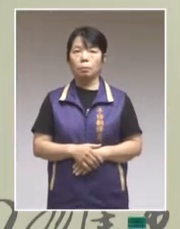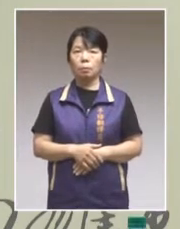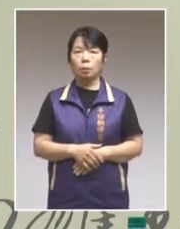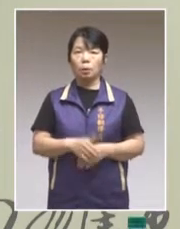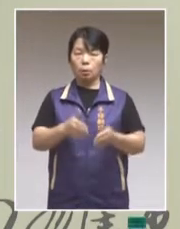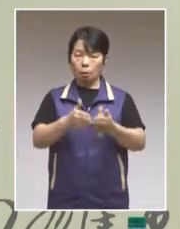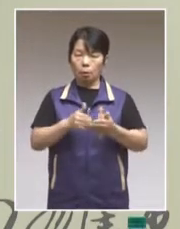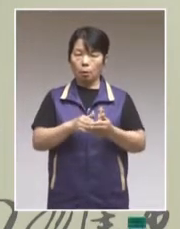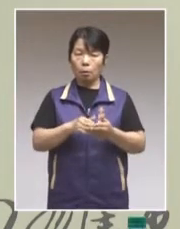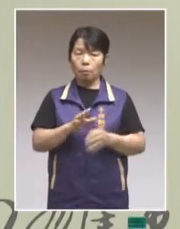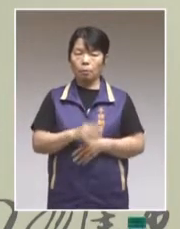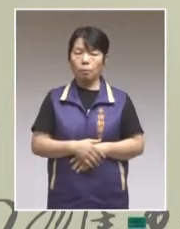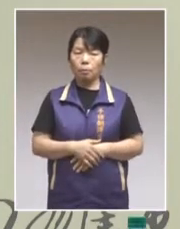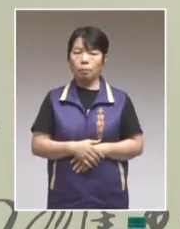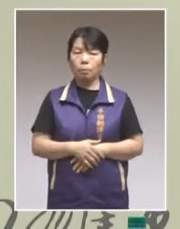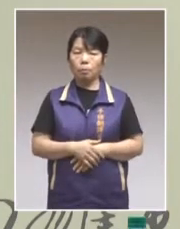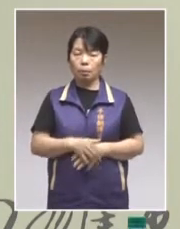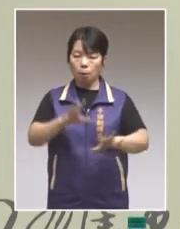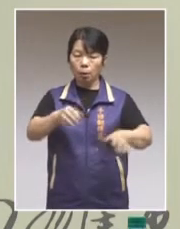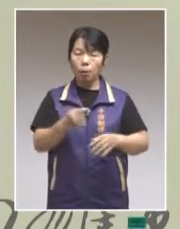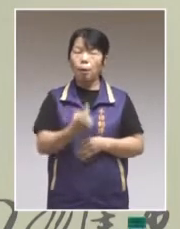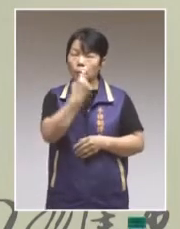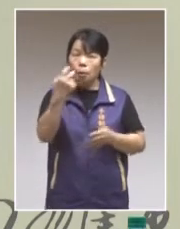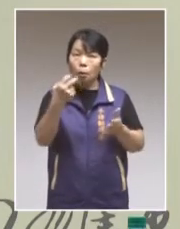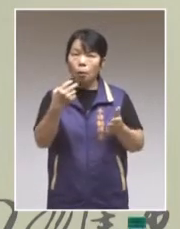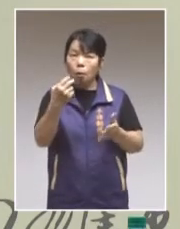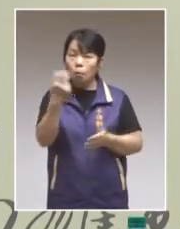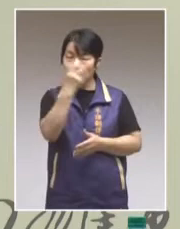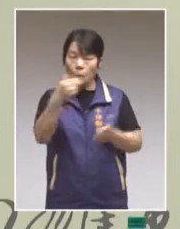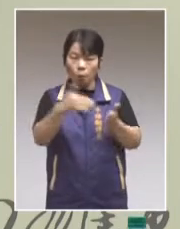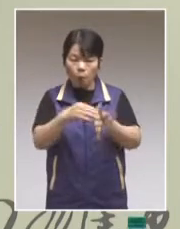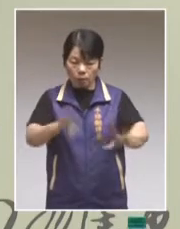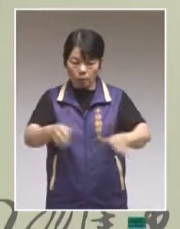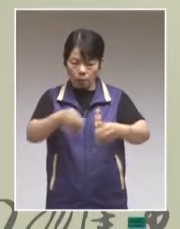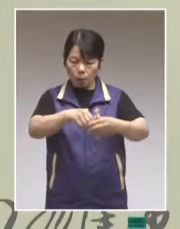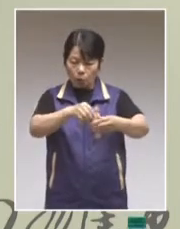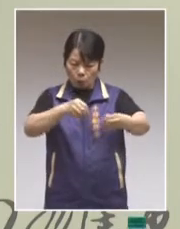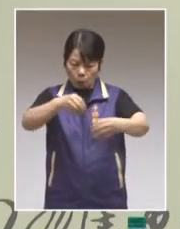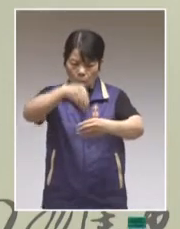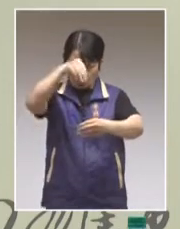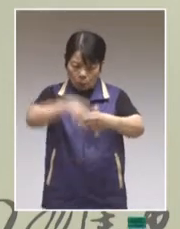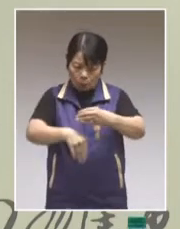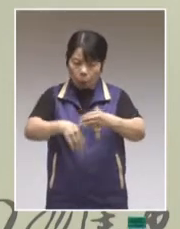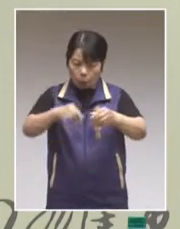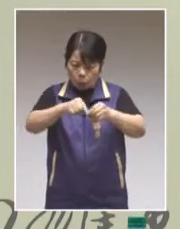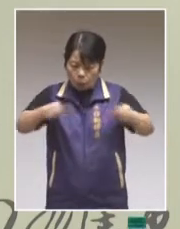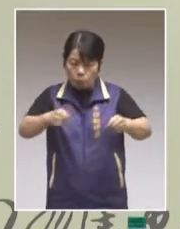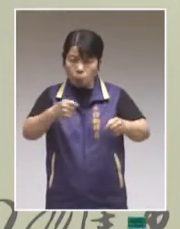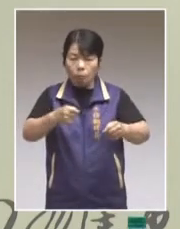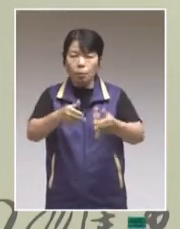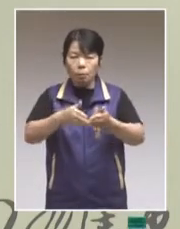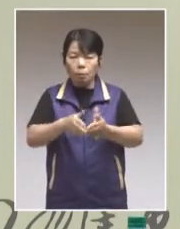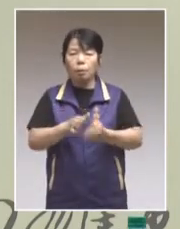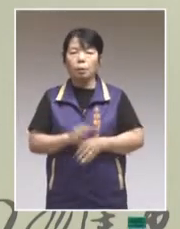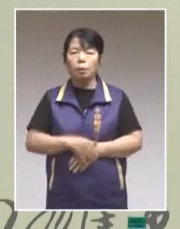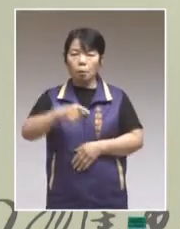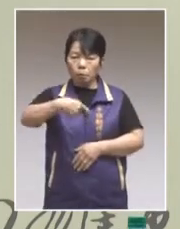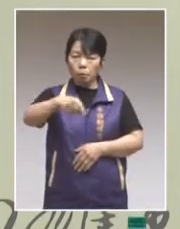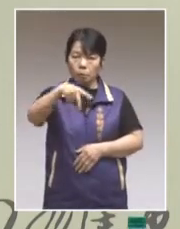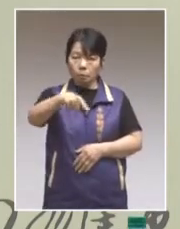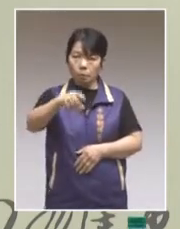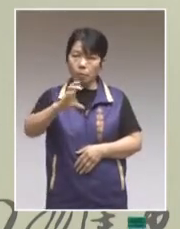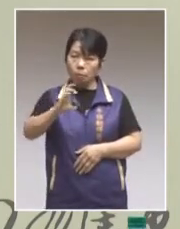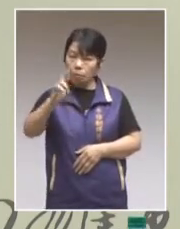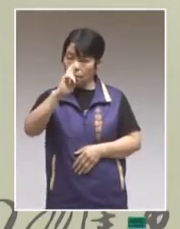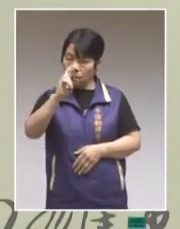要把你的那一支包着啊，来进行 PCR 的裁剪。好，这个部分我们的流程啊，以后啊就会做